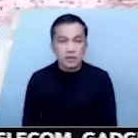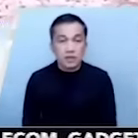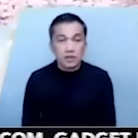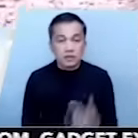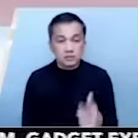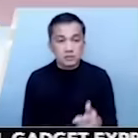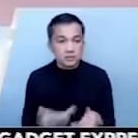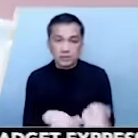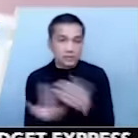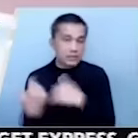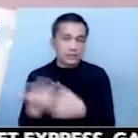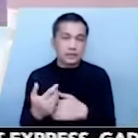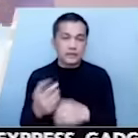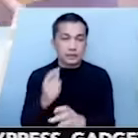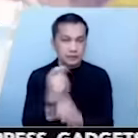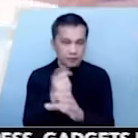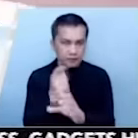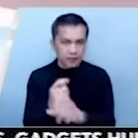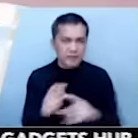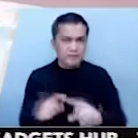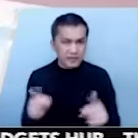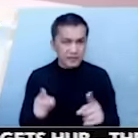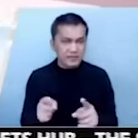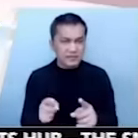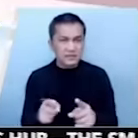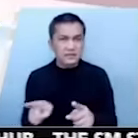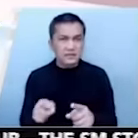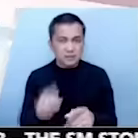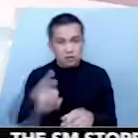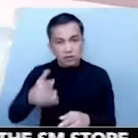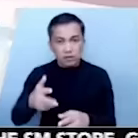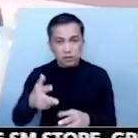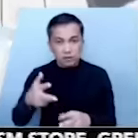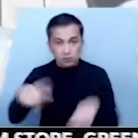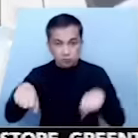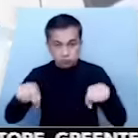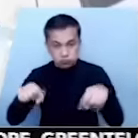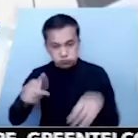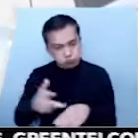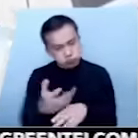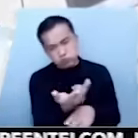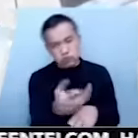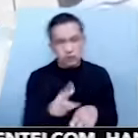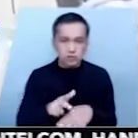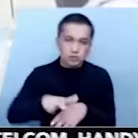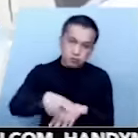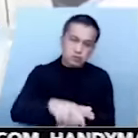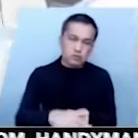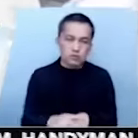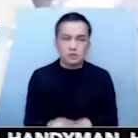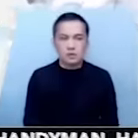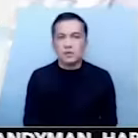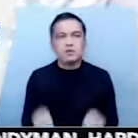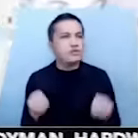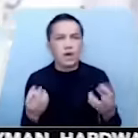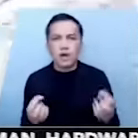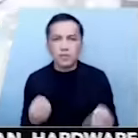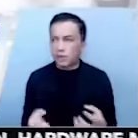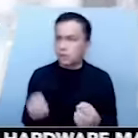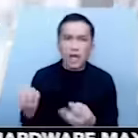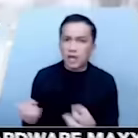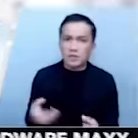ang tanker. Pero ilang motorsiklo ang dumula sa tumapong mantika. Marami na sir, ang dami siguro na. Pero may